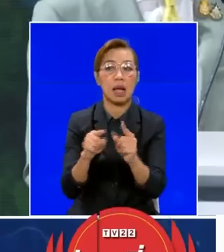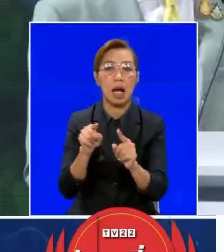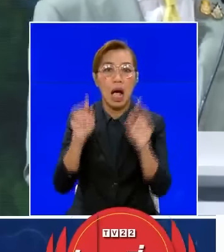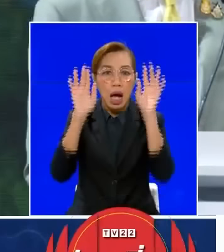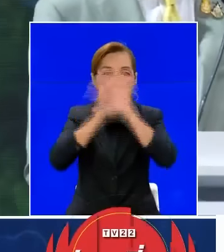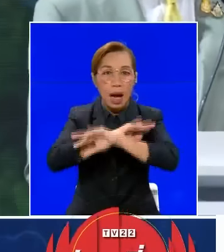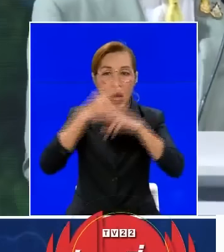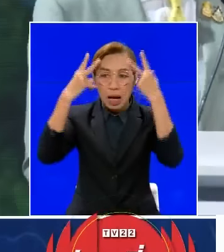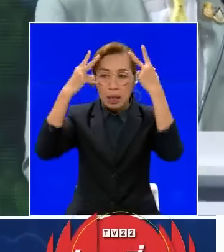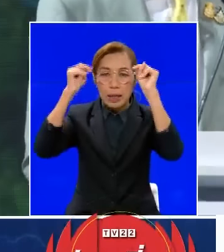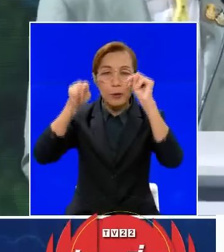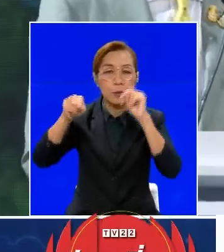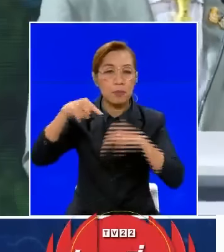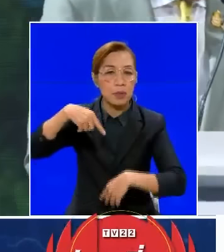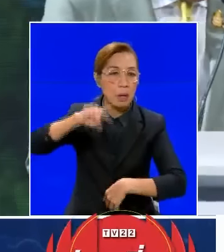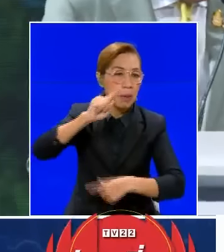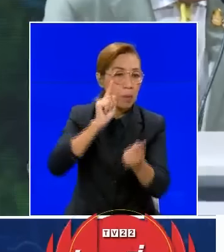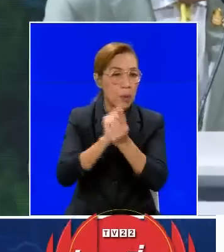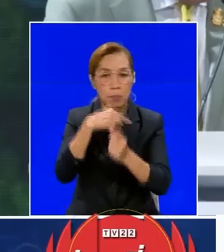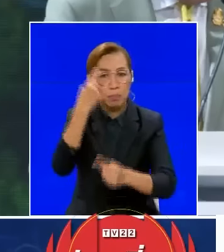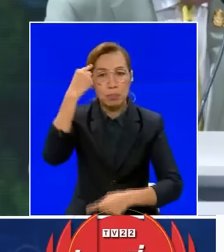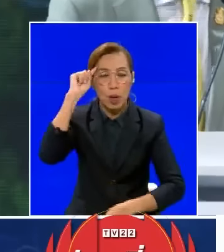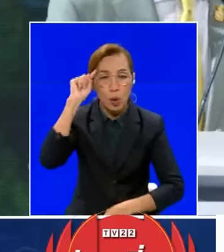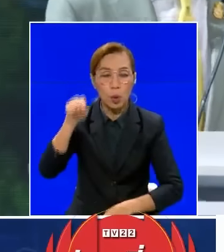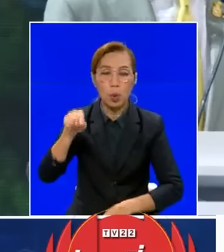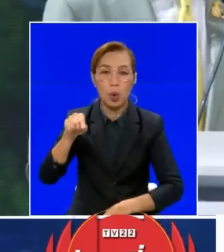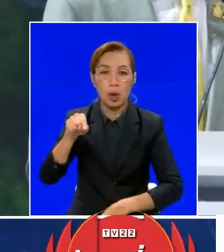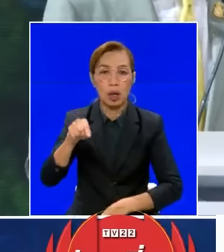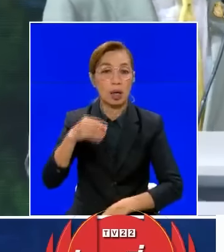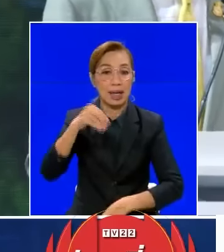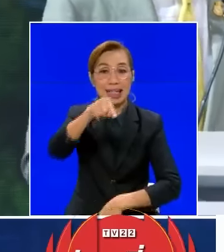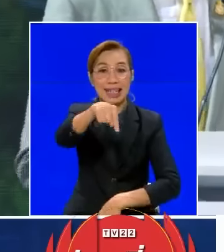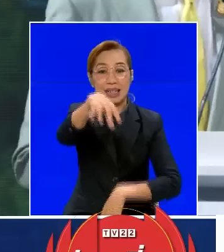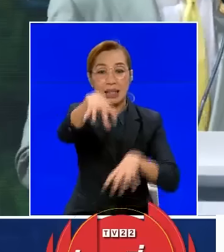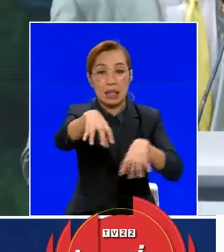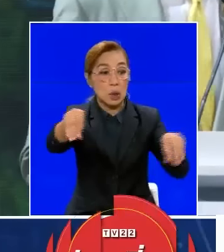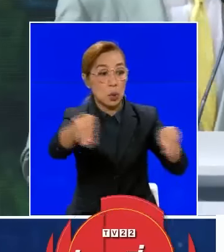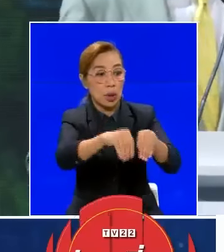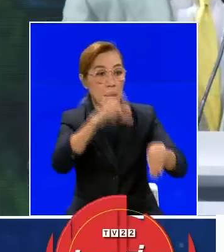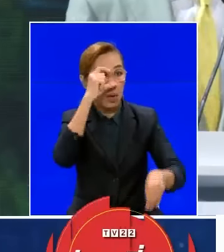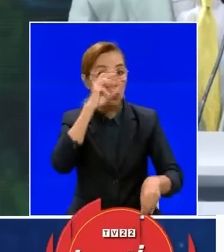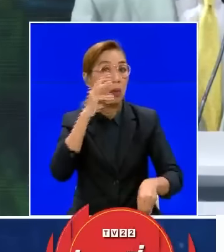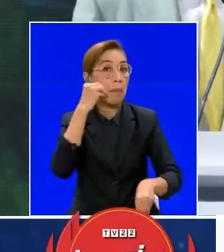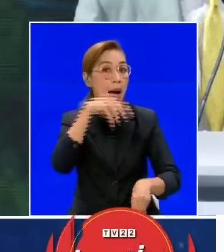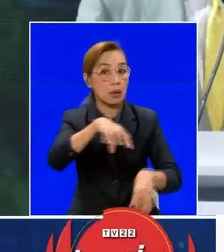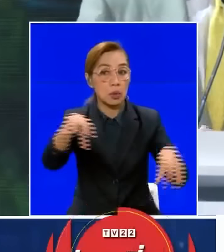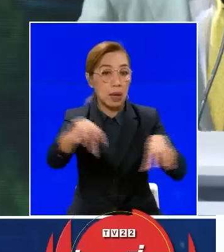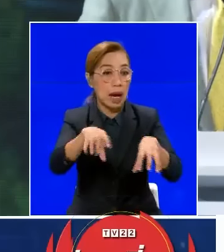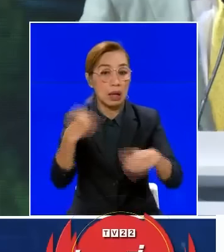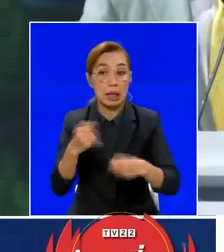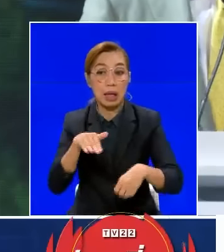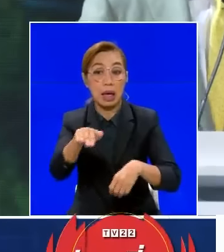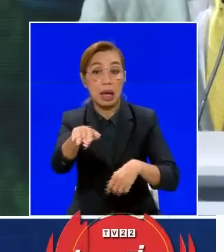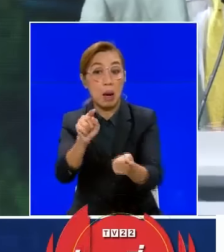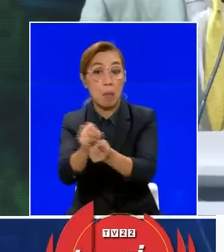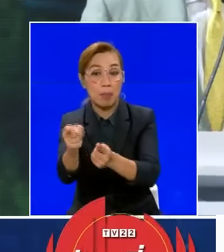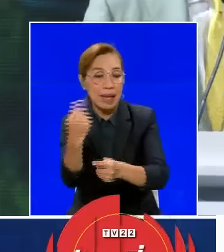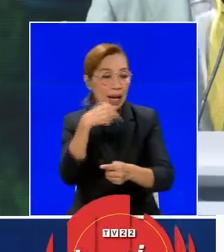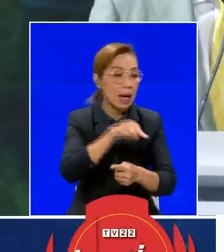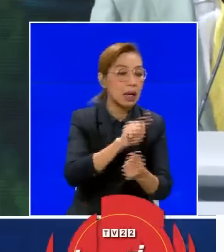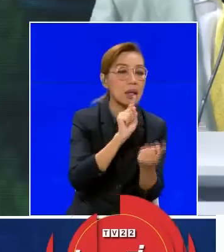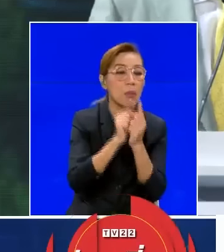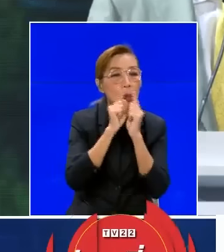มือนว่าจะไปหาใครสักที่นึงอะล่ะค่ะแล้วอยู่ใกล้ๆบ้านอาจารย์วิษณุก็เลยแวะเข้ามาพบปะพูดคุยซึ่งก็คุยกันหลายเรื่องนะ